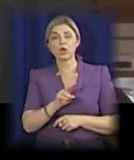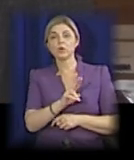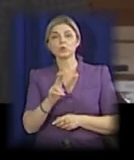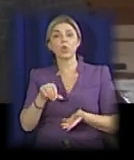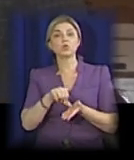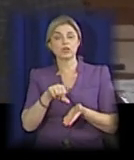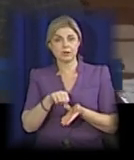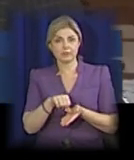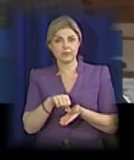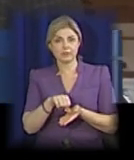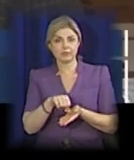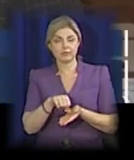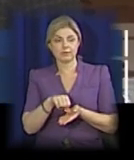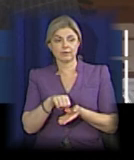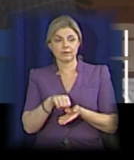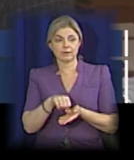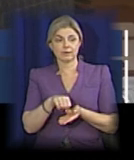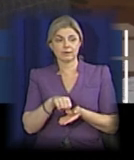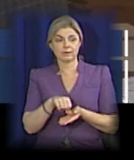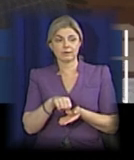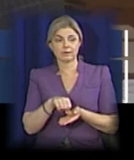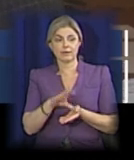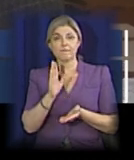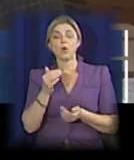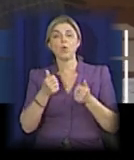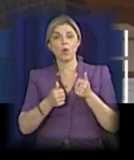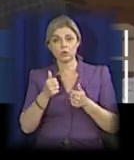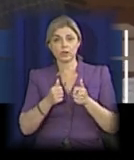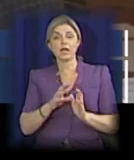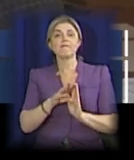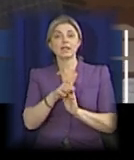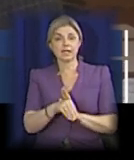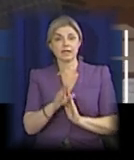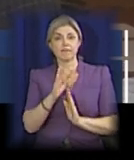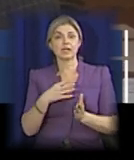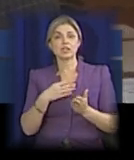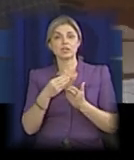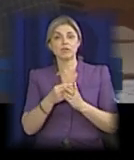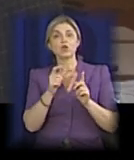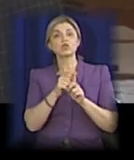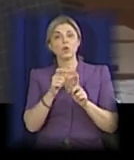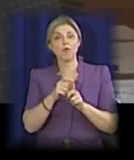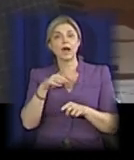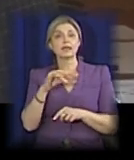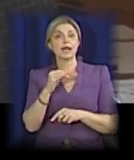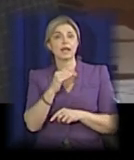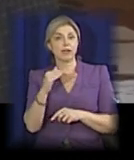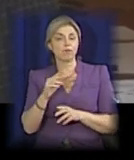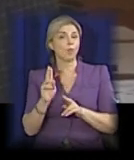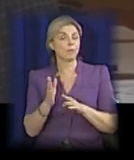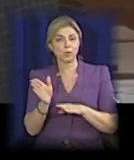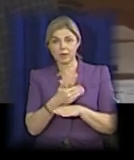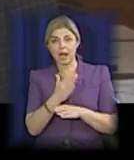Критерієм для нас найважливішим є те, що всі, хто бере участь в конкурсі, внесли в свій... Слово «тариф» зникає, є ціна